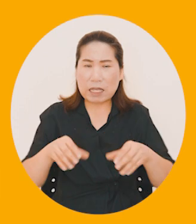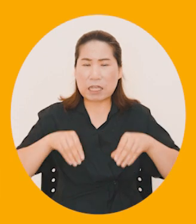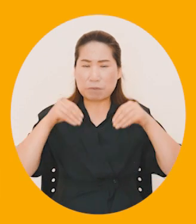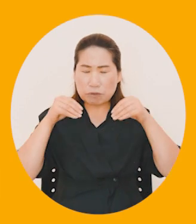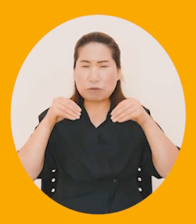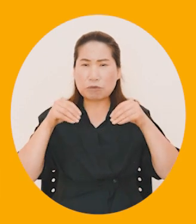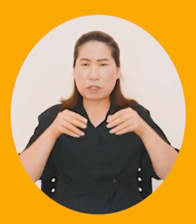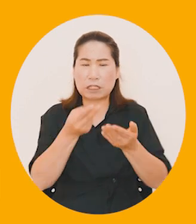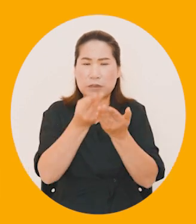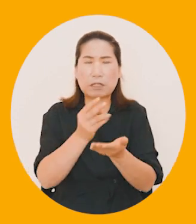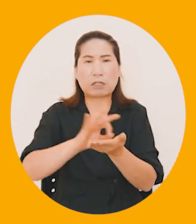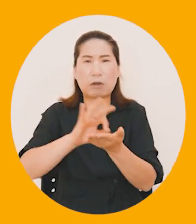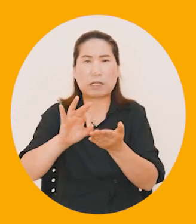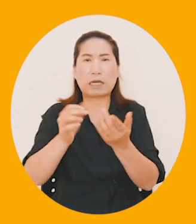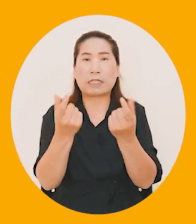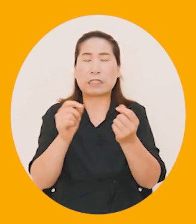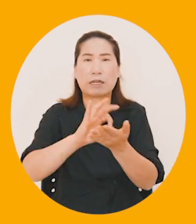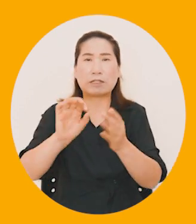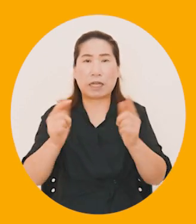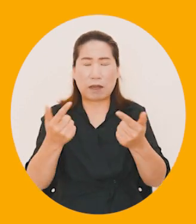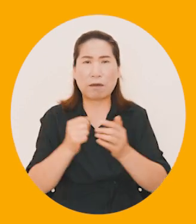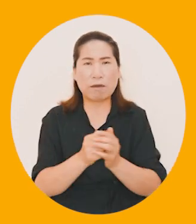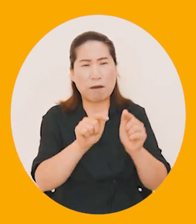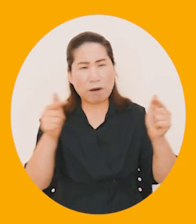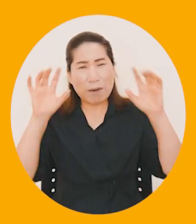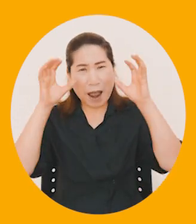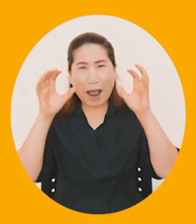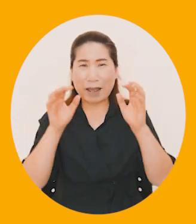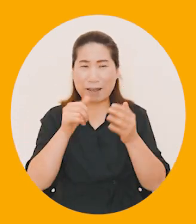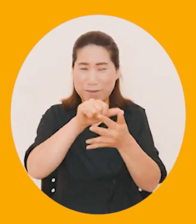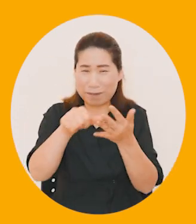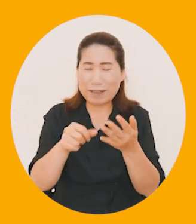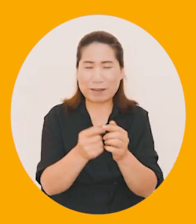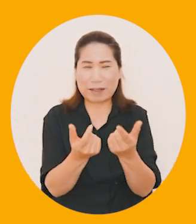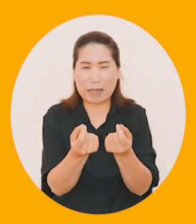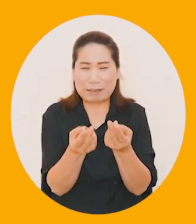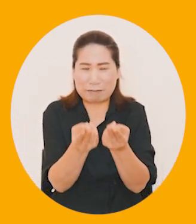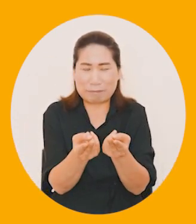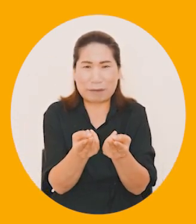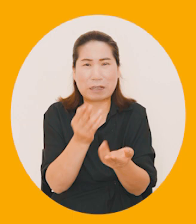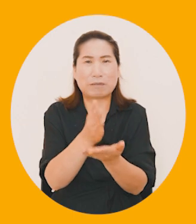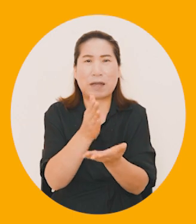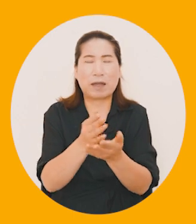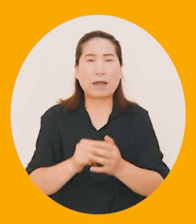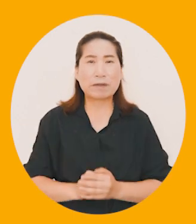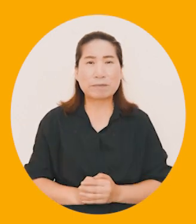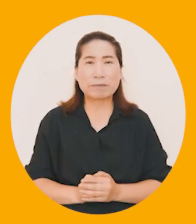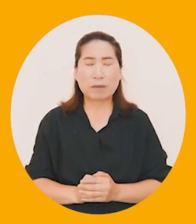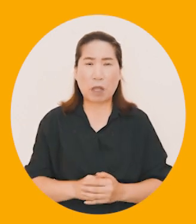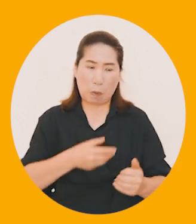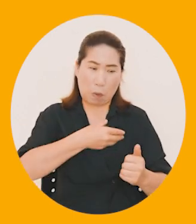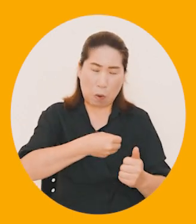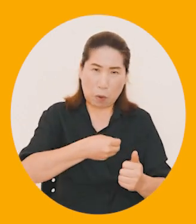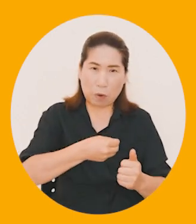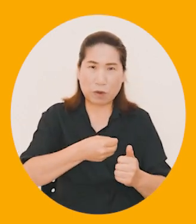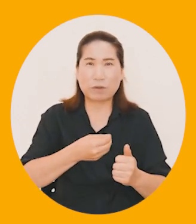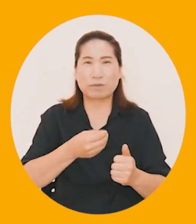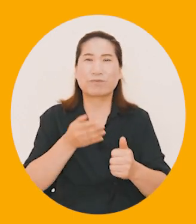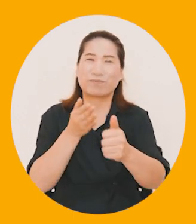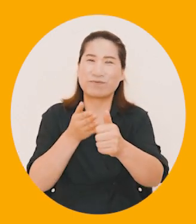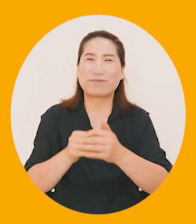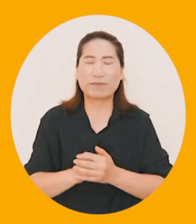이불이나 침대를 사용하지 않습니다. 여러 명의 아이를 같은 침대에 재우지 않아야 합니다. 모유 수유를